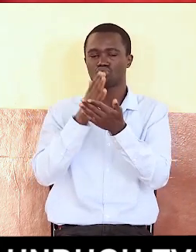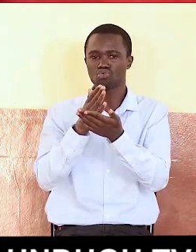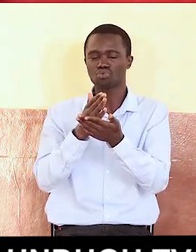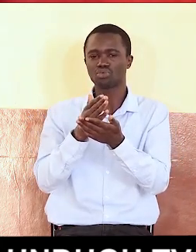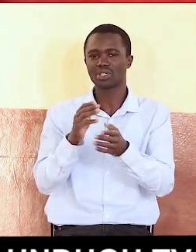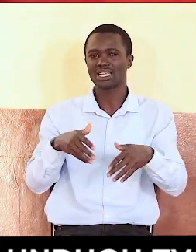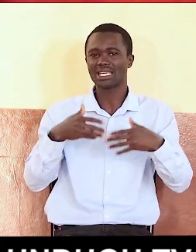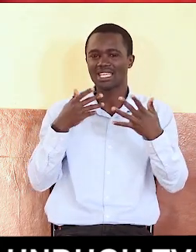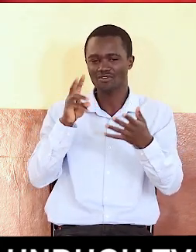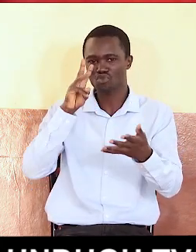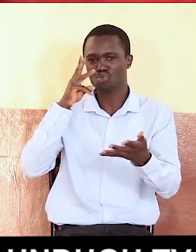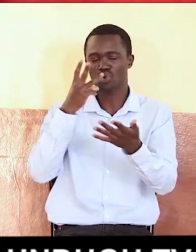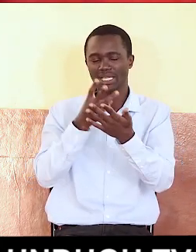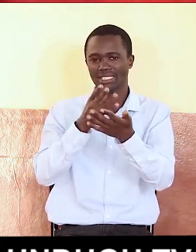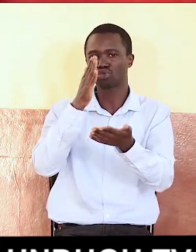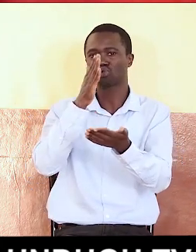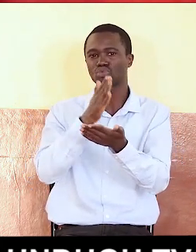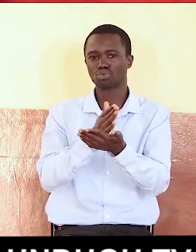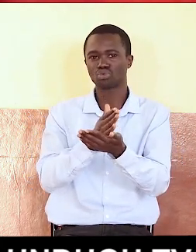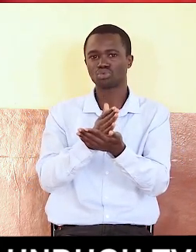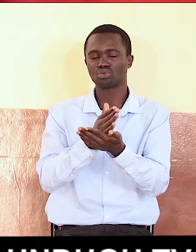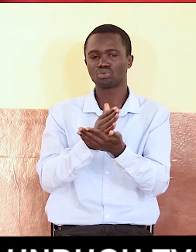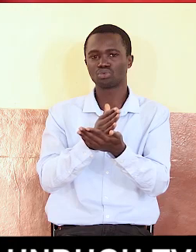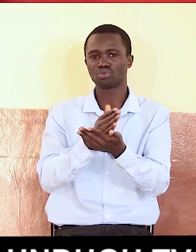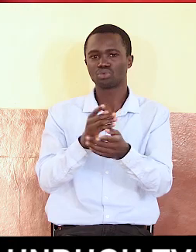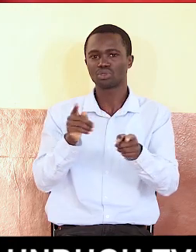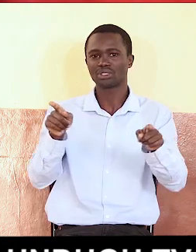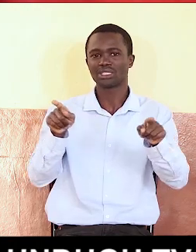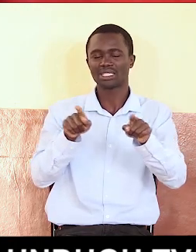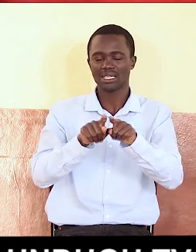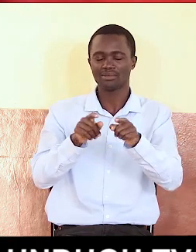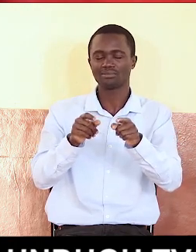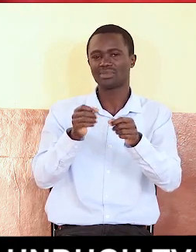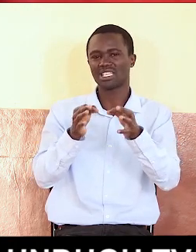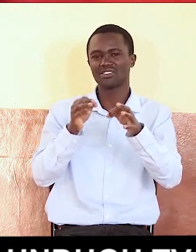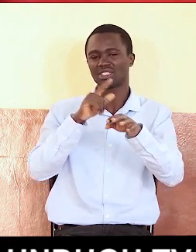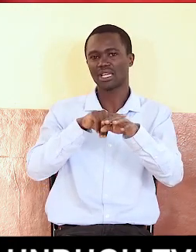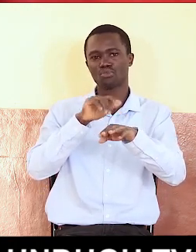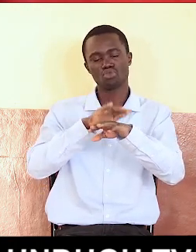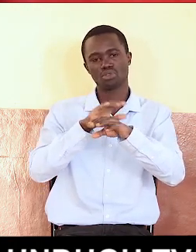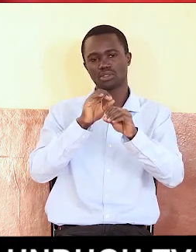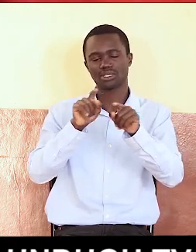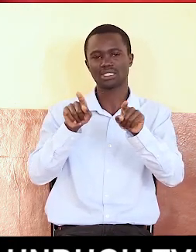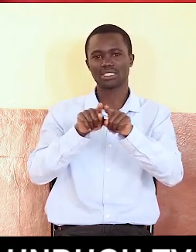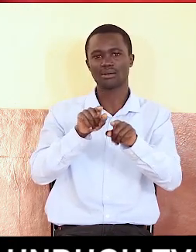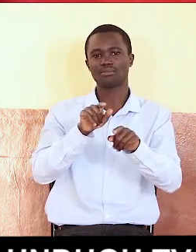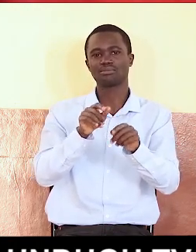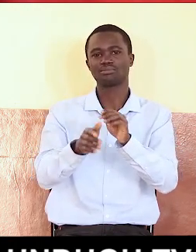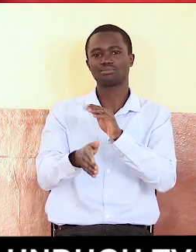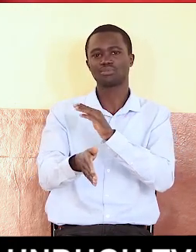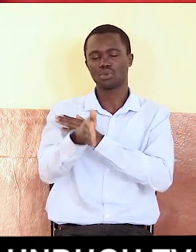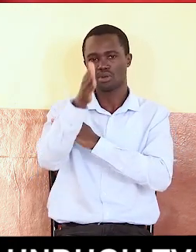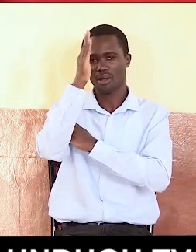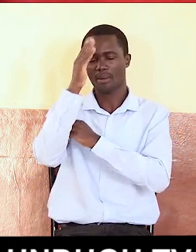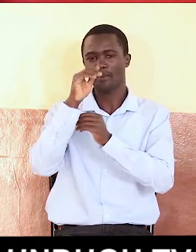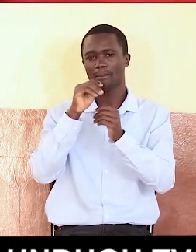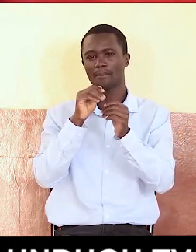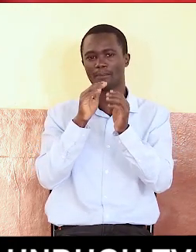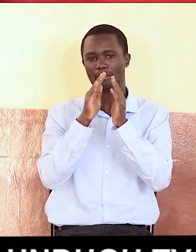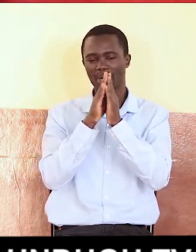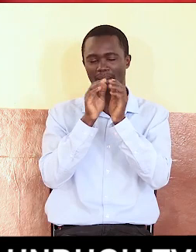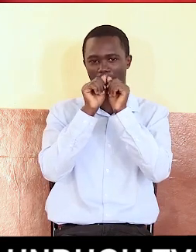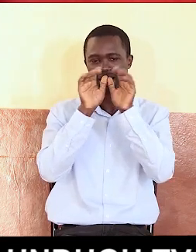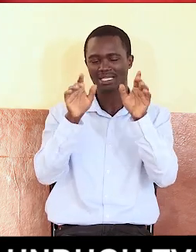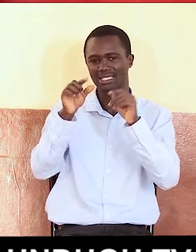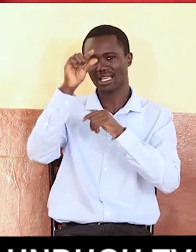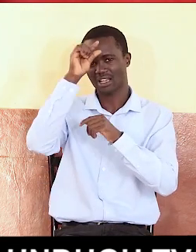wetu wa kweli hata kama wakati huu hautufai. Tuomba Bwana uibariki serikali yetu